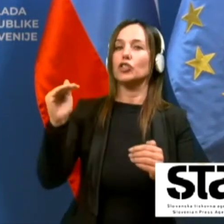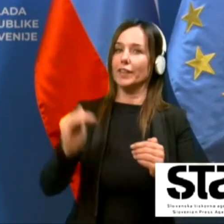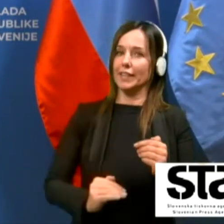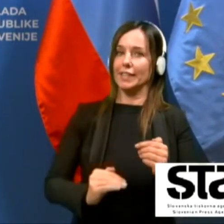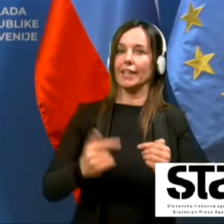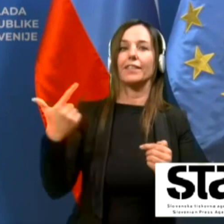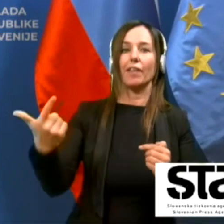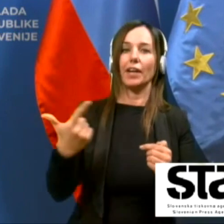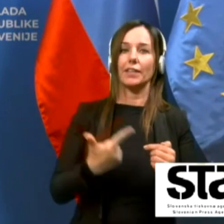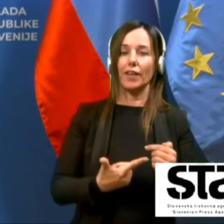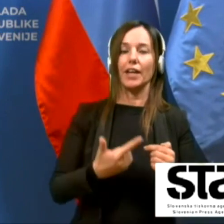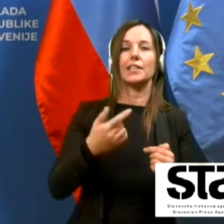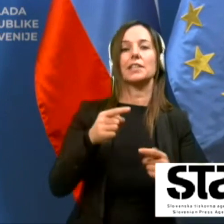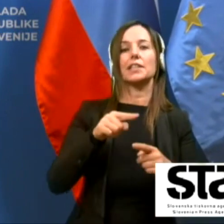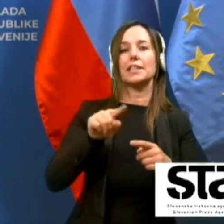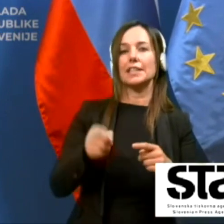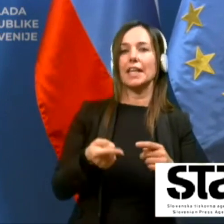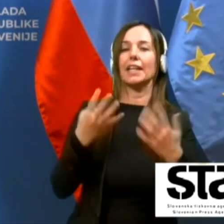znašal